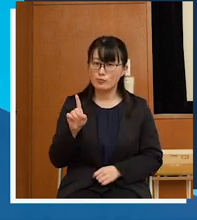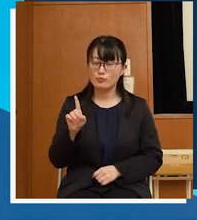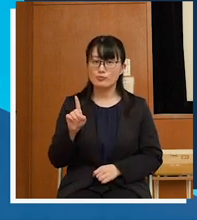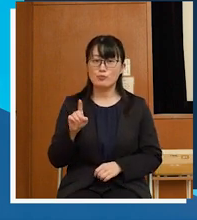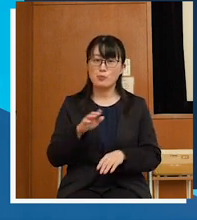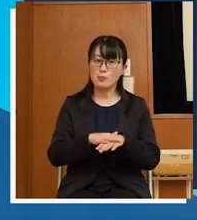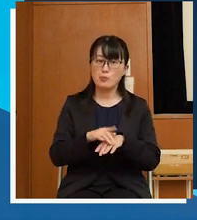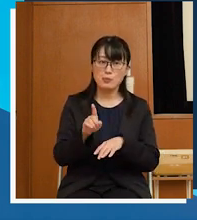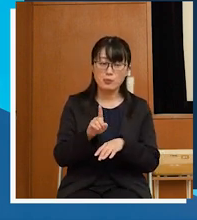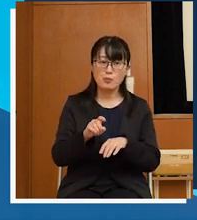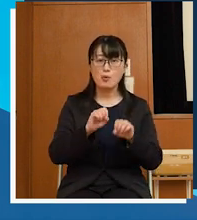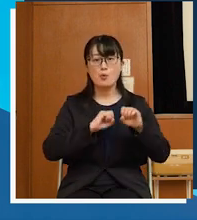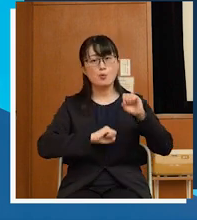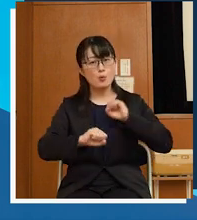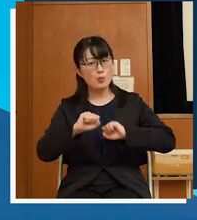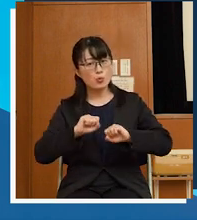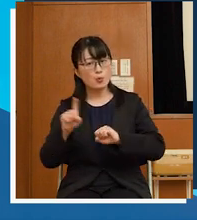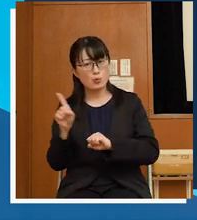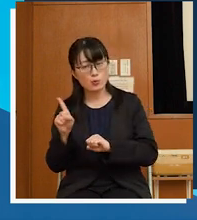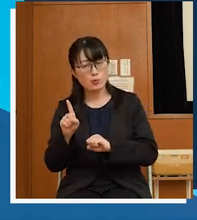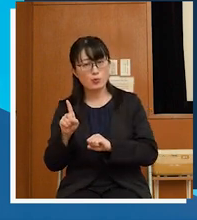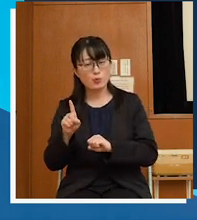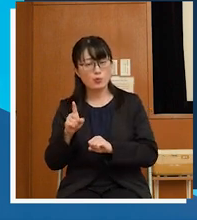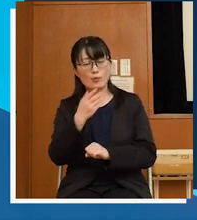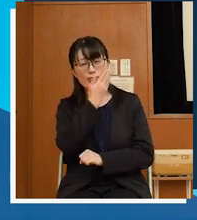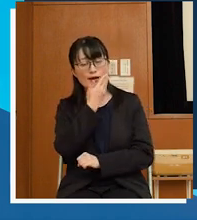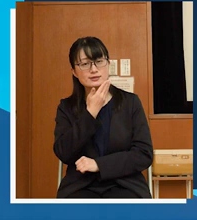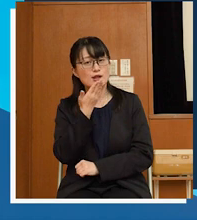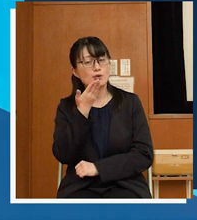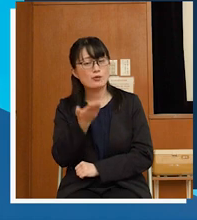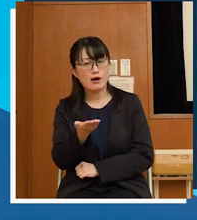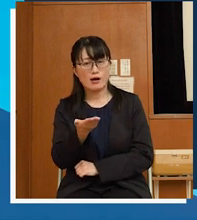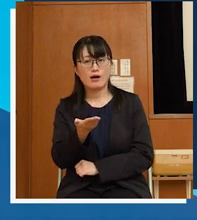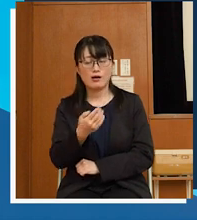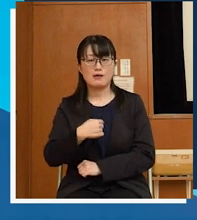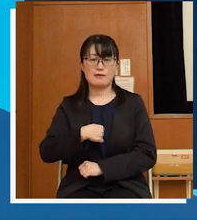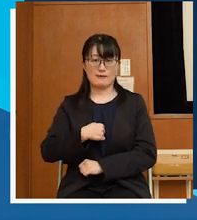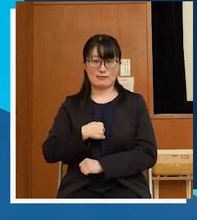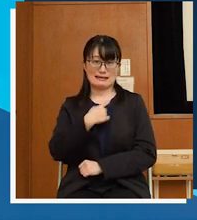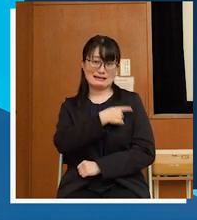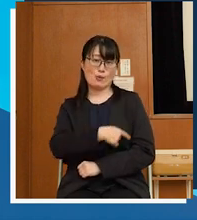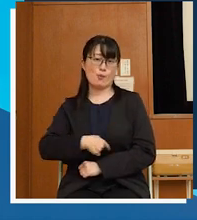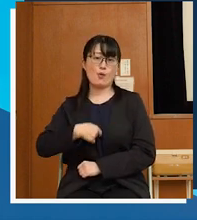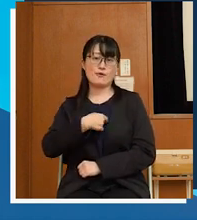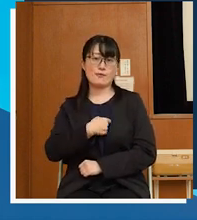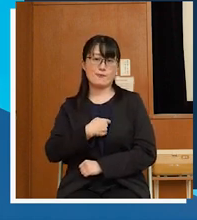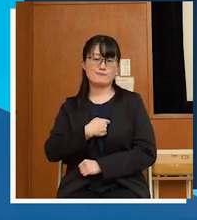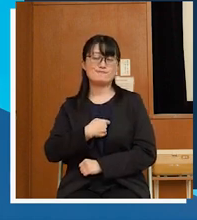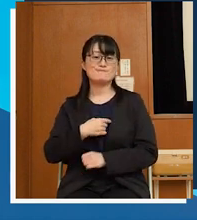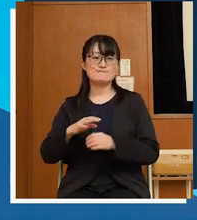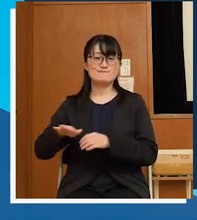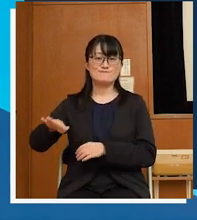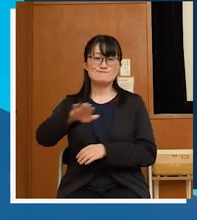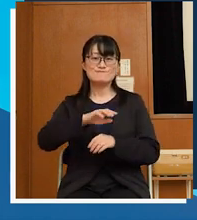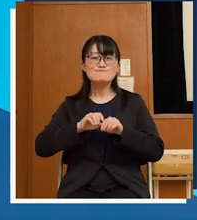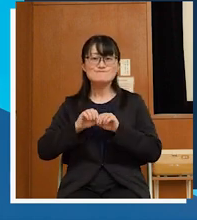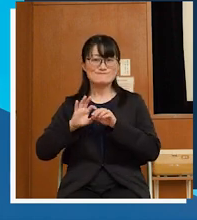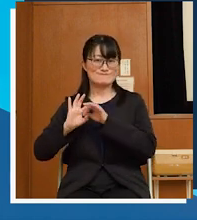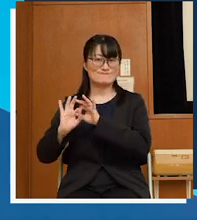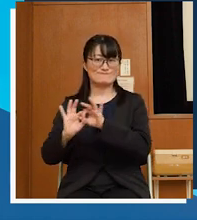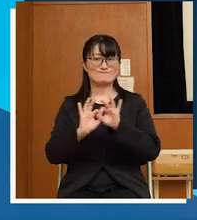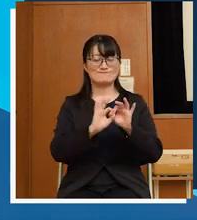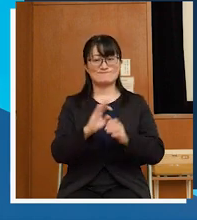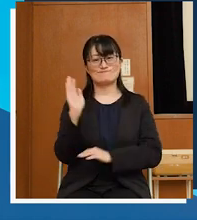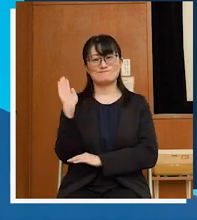ていただくことが大切なのかという私の思いをえお伝えさせていただいておりますえ今回はえ立国